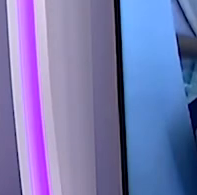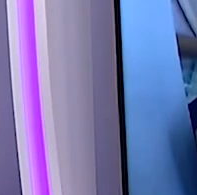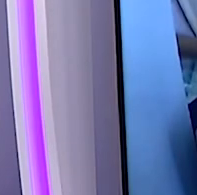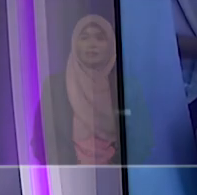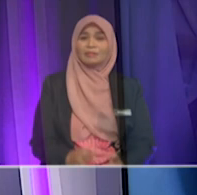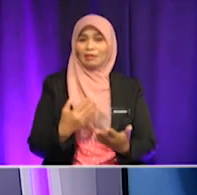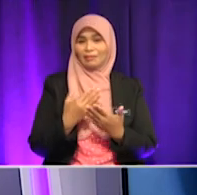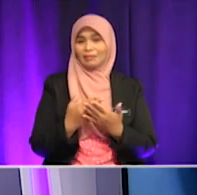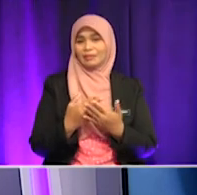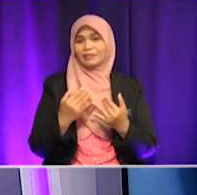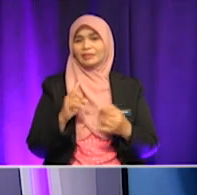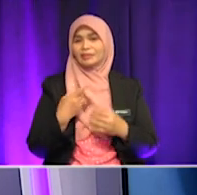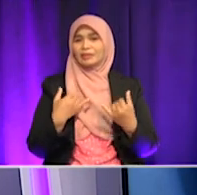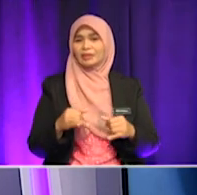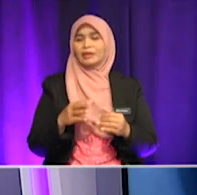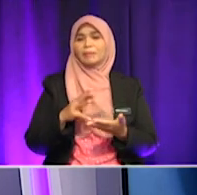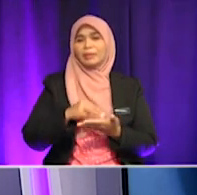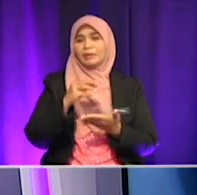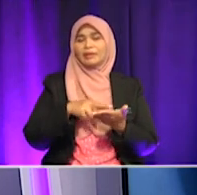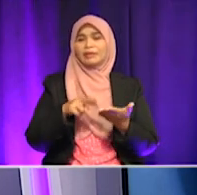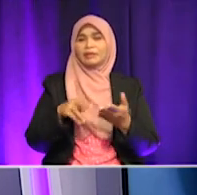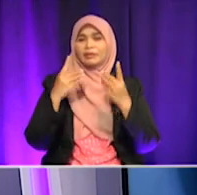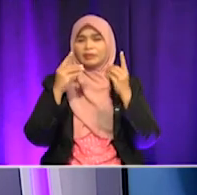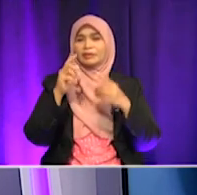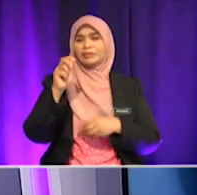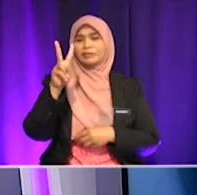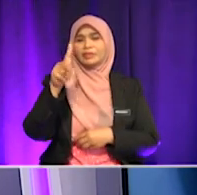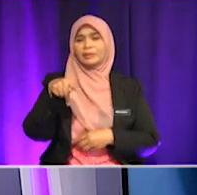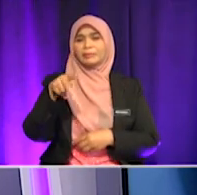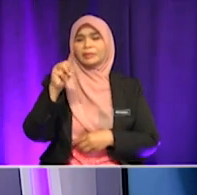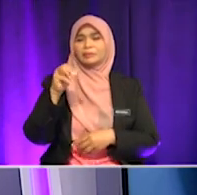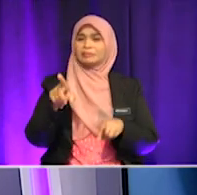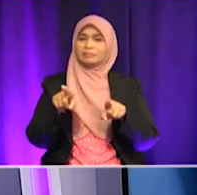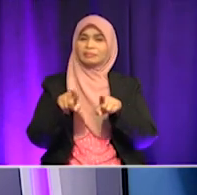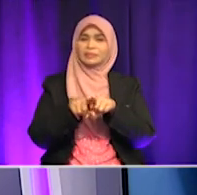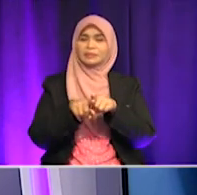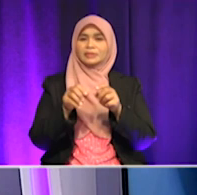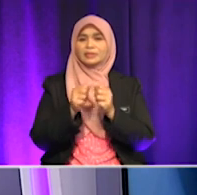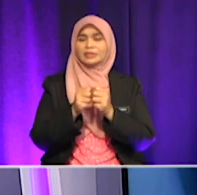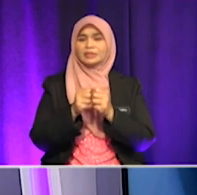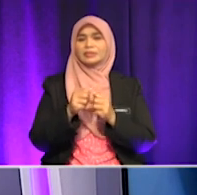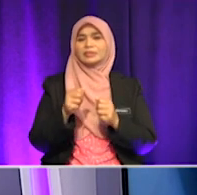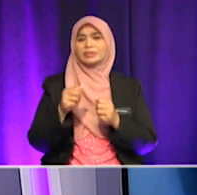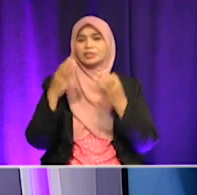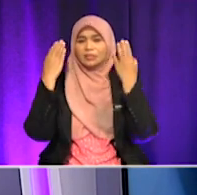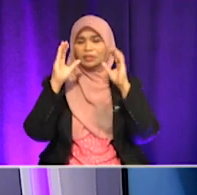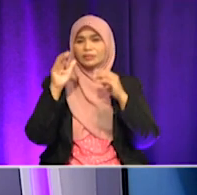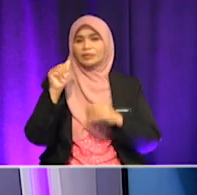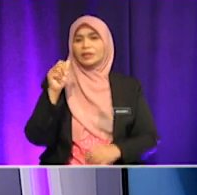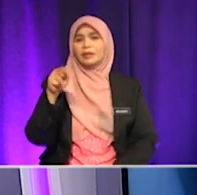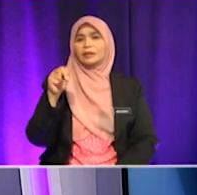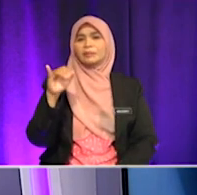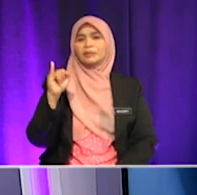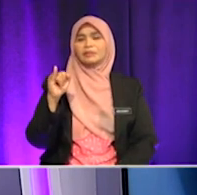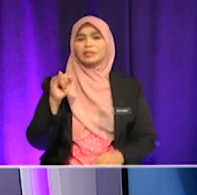Baiklah, ada saya menyaksikan slot mendengar rendah Didik TV KPM bersama saya Irfan. Tentunya kita juga bersama dengan Cikgu Amni di sini untuk